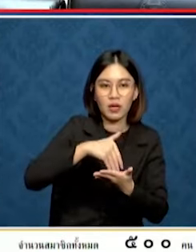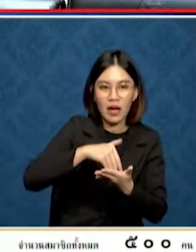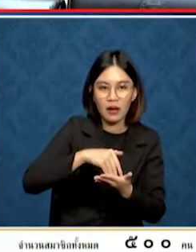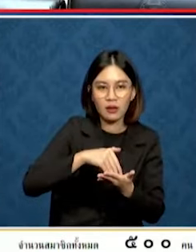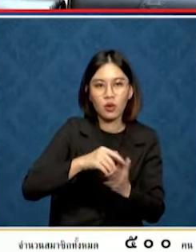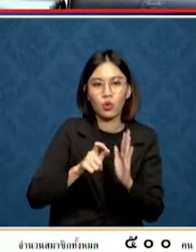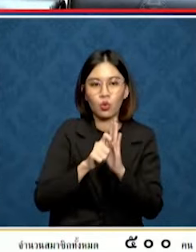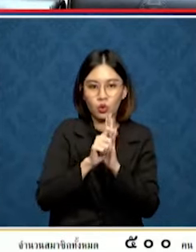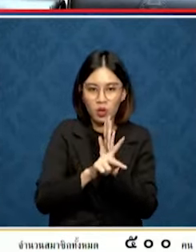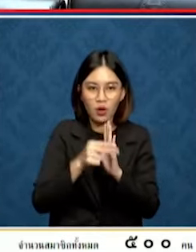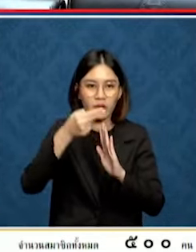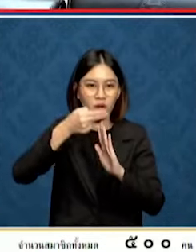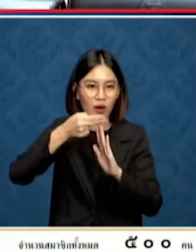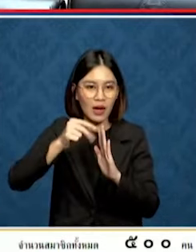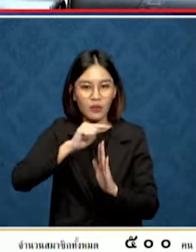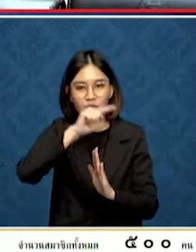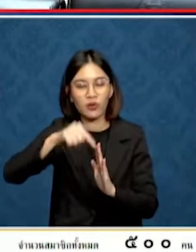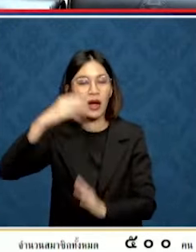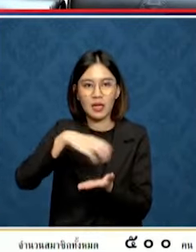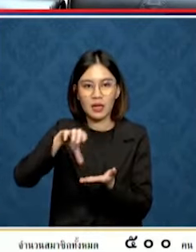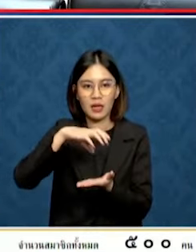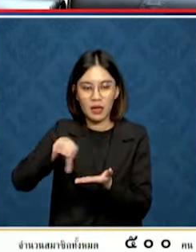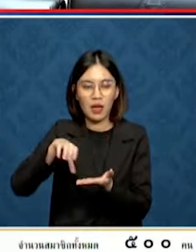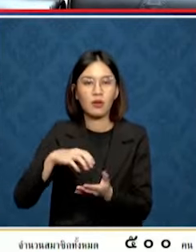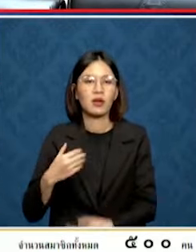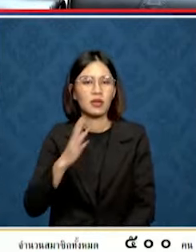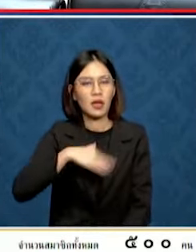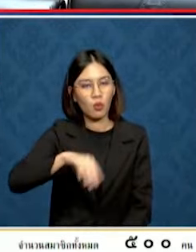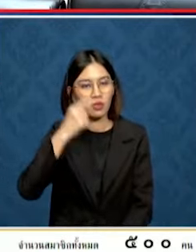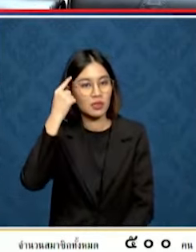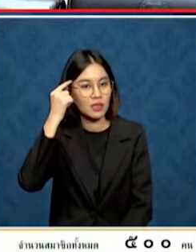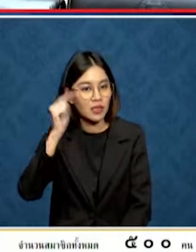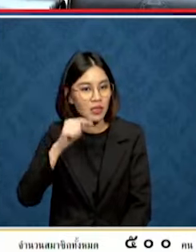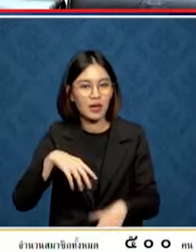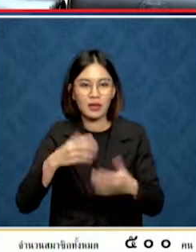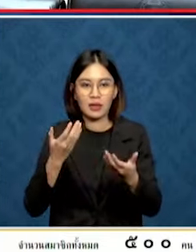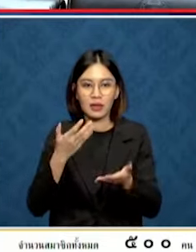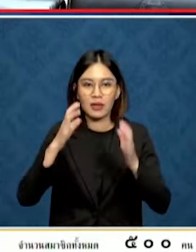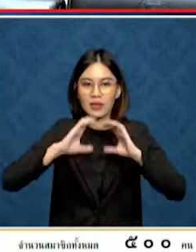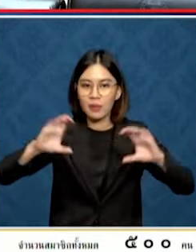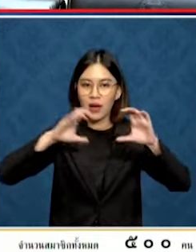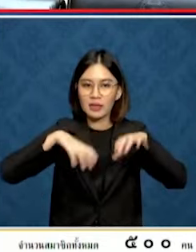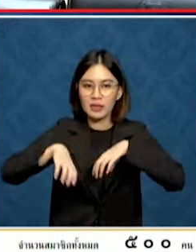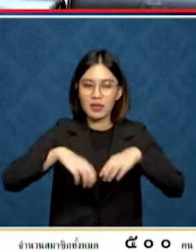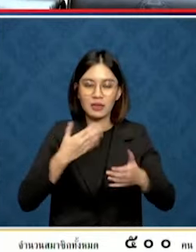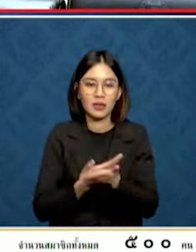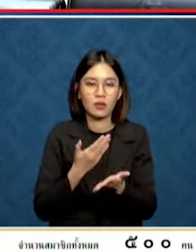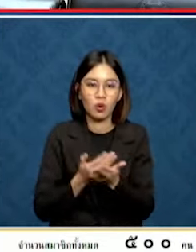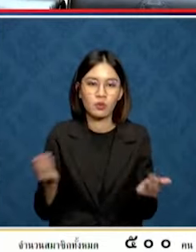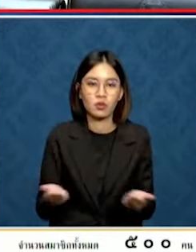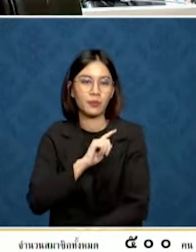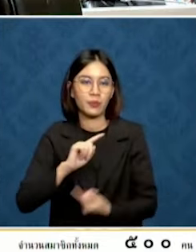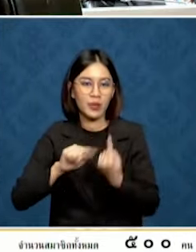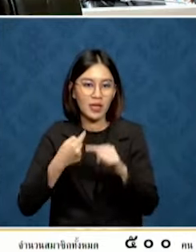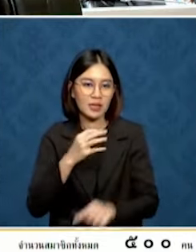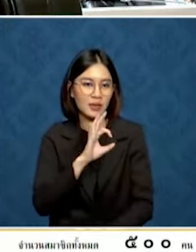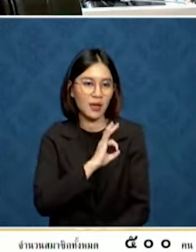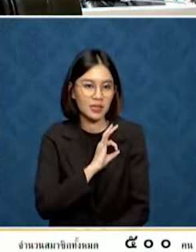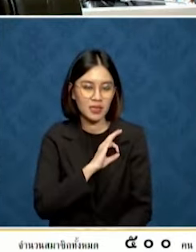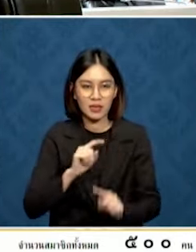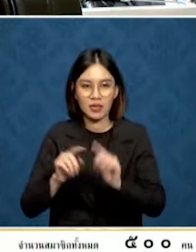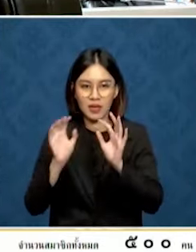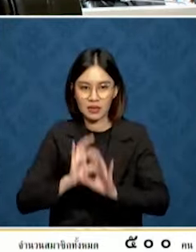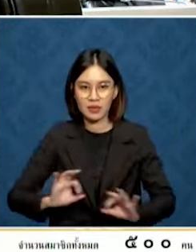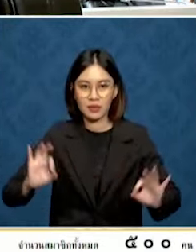ฒน์อุดรธานีหนองคายไปจนถึงเวียงจันทน์ค่ะจะเห็นได้ว่ารัฐบาลได้จัดสรรงบประมาณเพื่อส่งเสริมการท่องเที่ยวทั้งระบบสิ่งสำคัญ